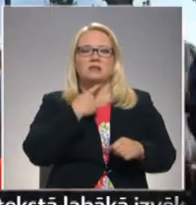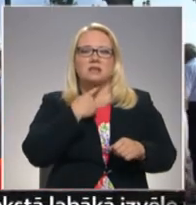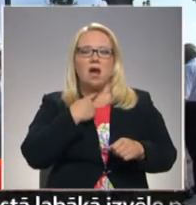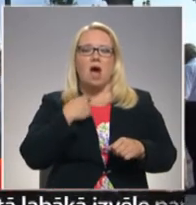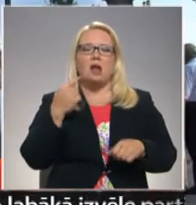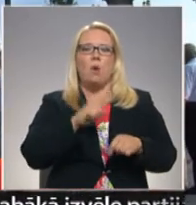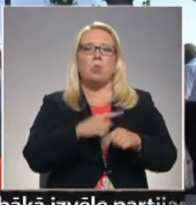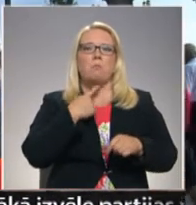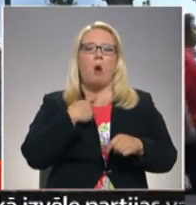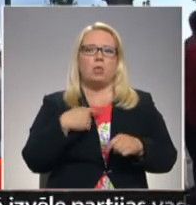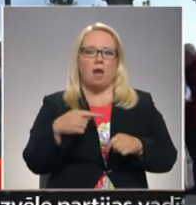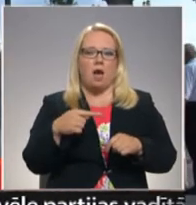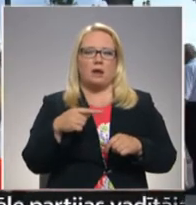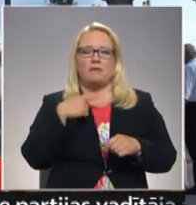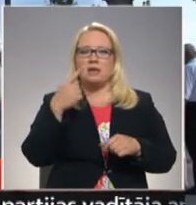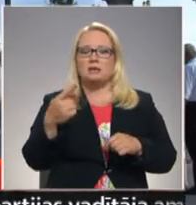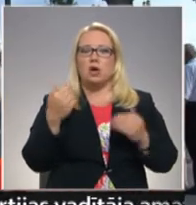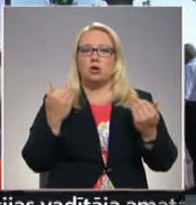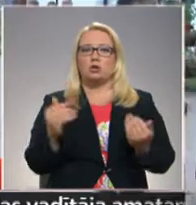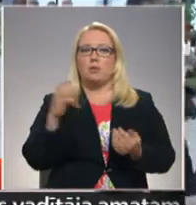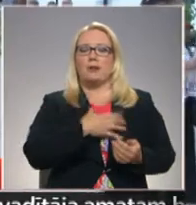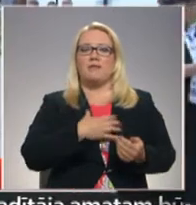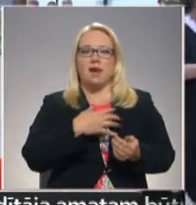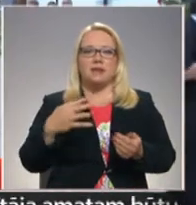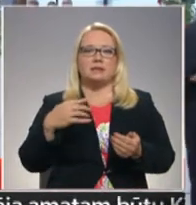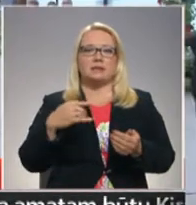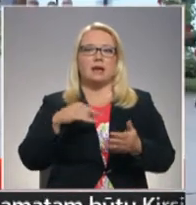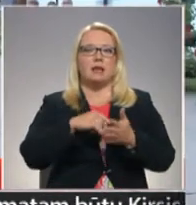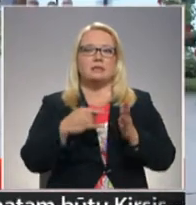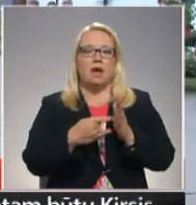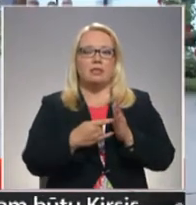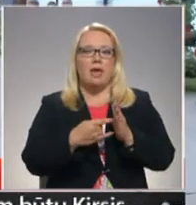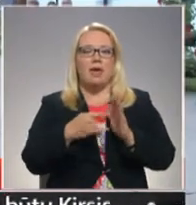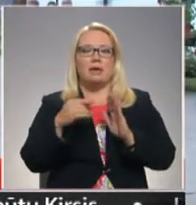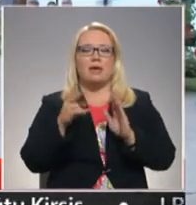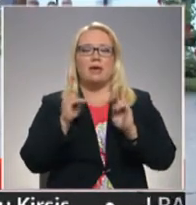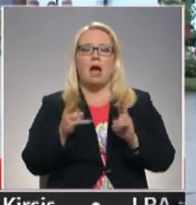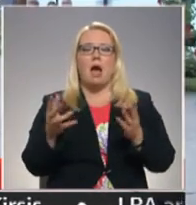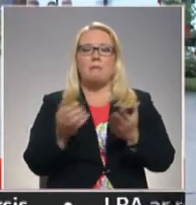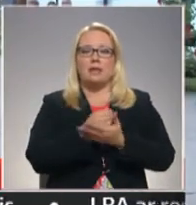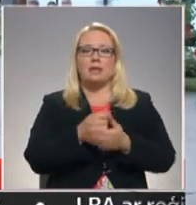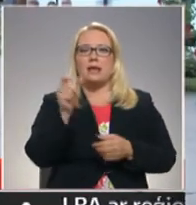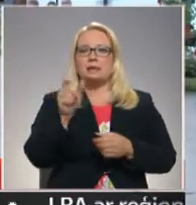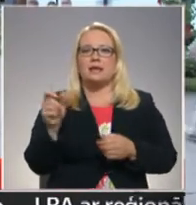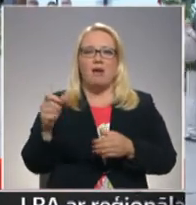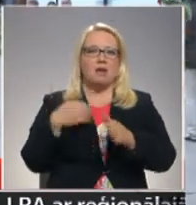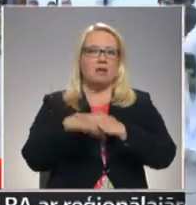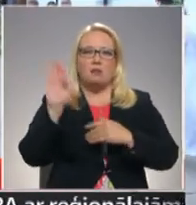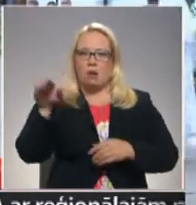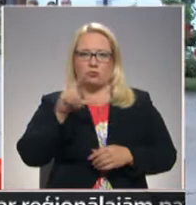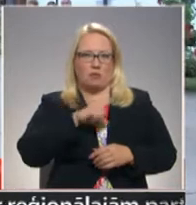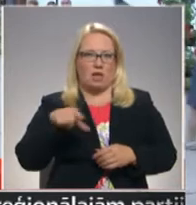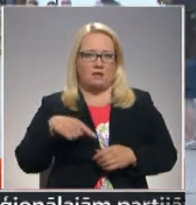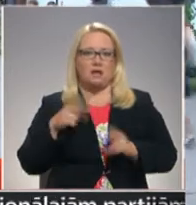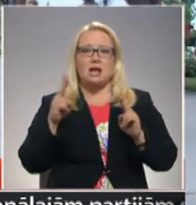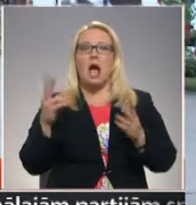ir vajadzīga stratēģija, kā mums panāk to, lai cilvēki nebēg no Latvijas prom, kā mums panāk